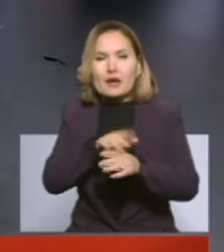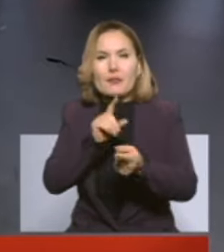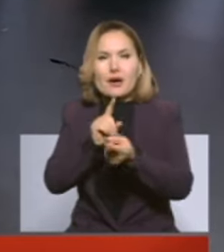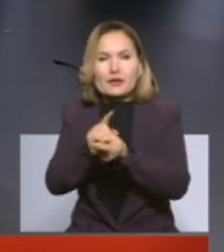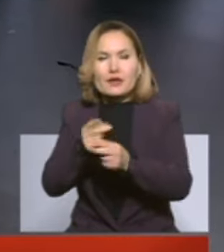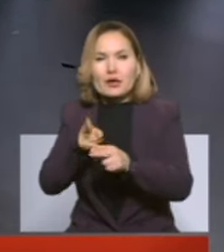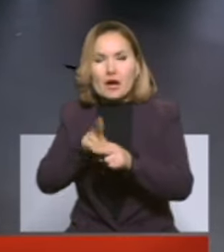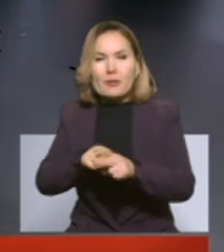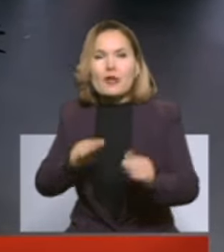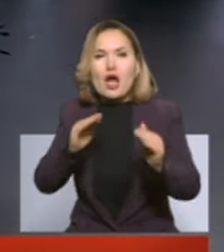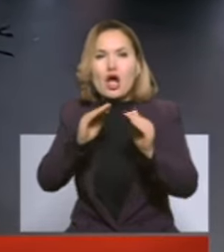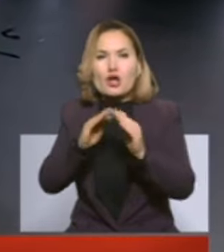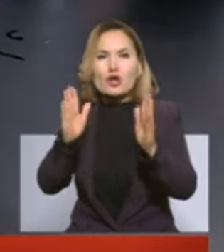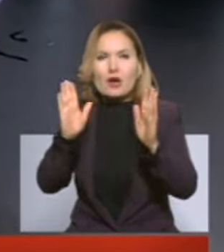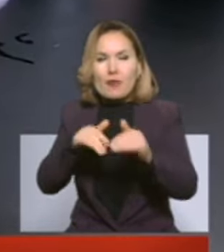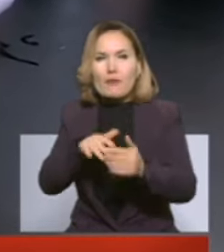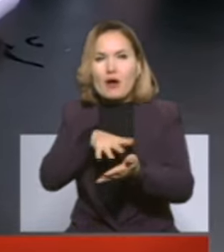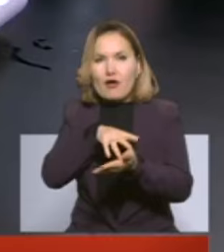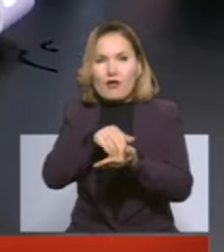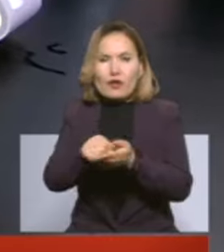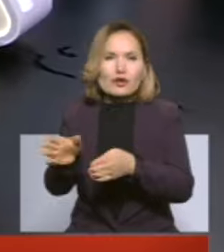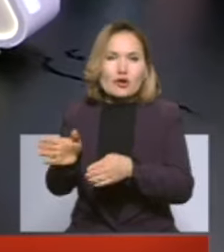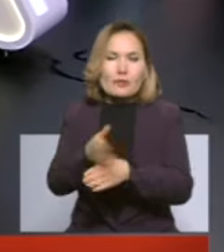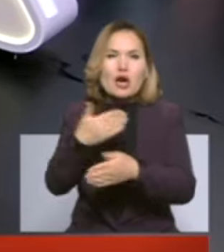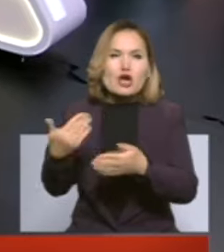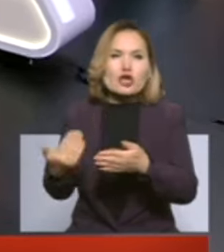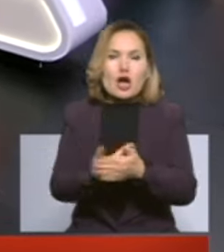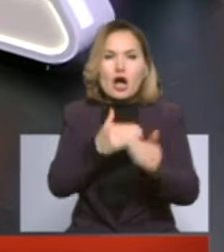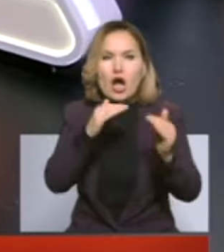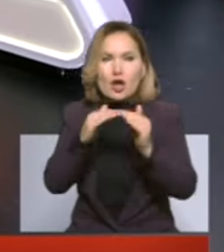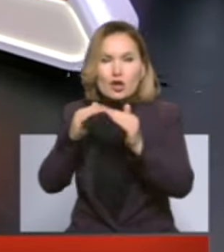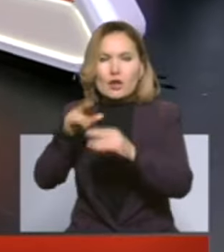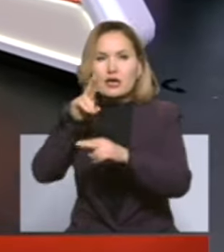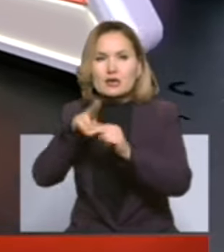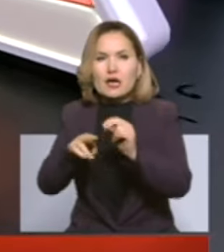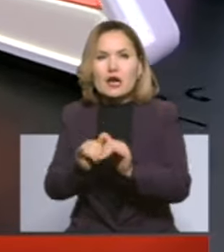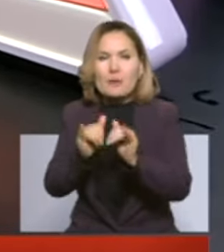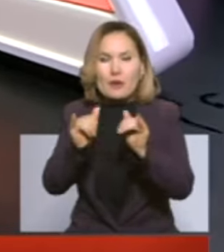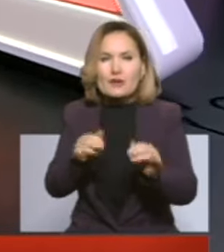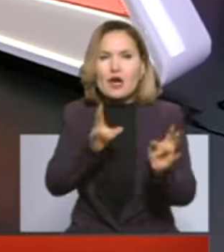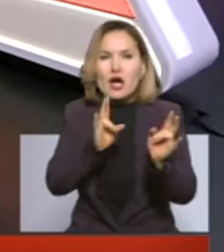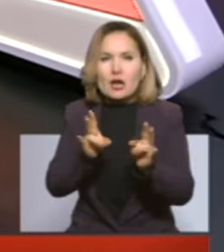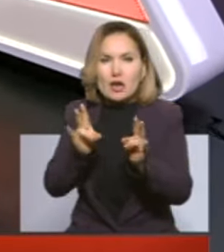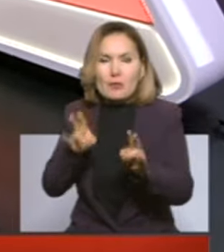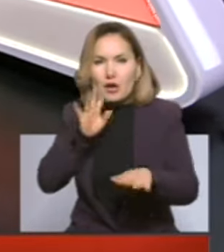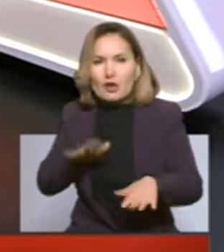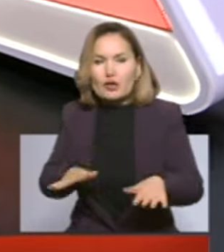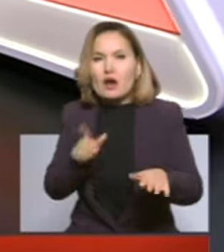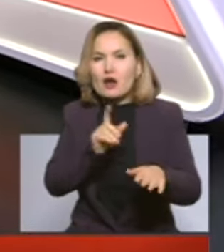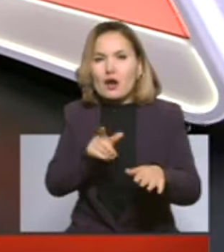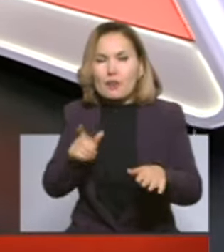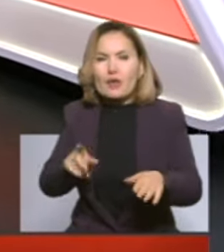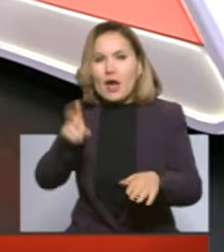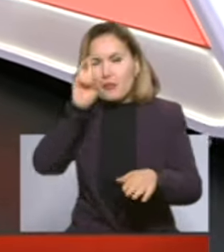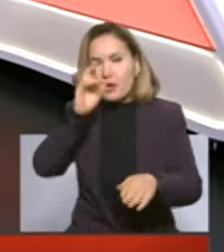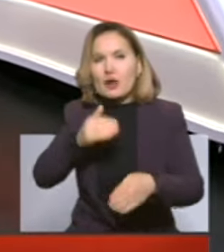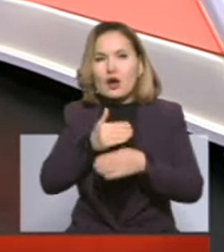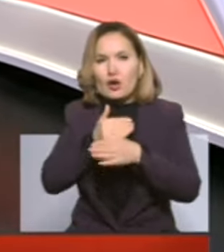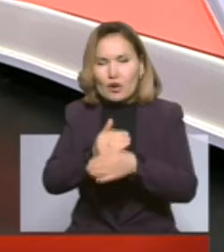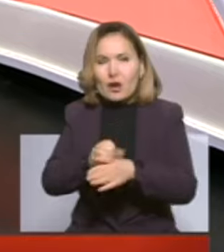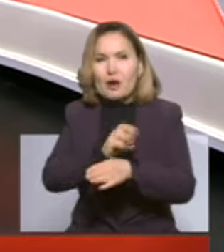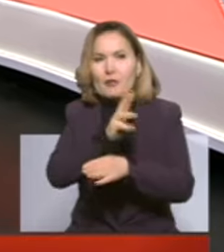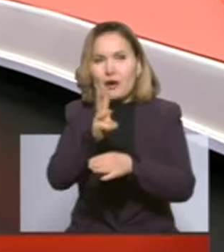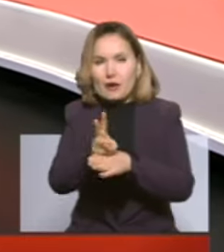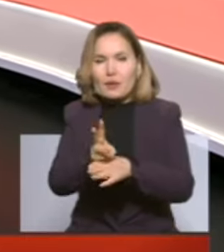қираған баспаналардың орнына қысқа уақытта жаңасын салуды тапсырып, тасқыннан жапа шеккендерге мемлекет тарапынан қажетті көмек